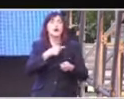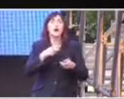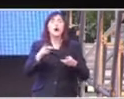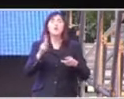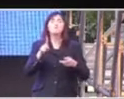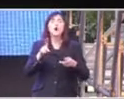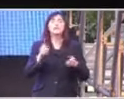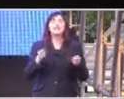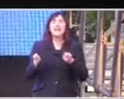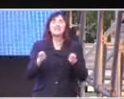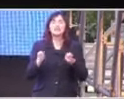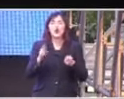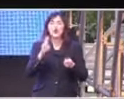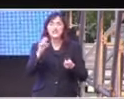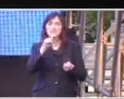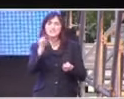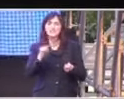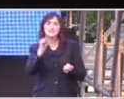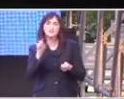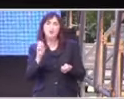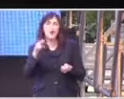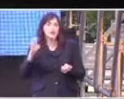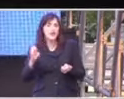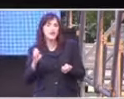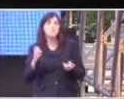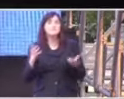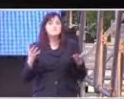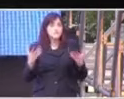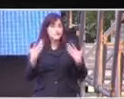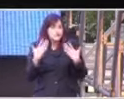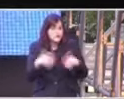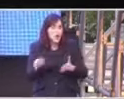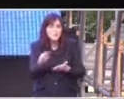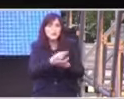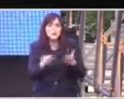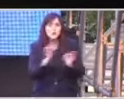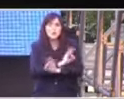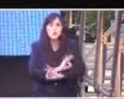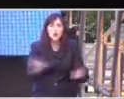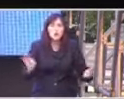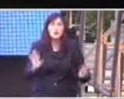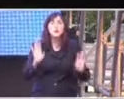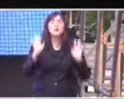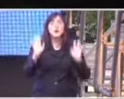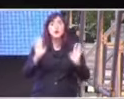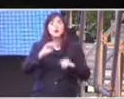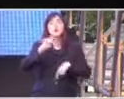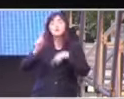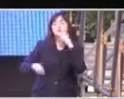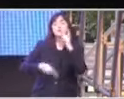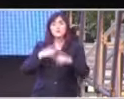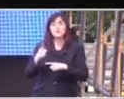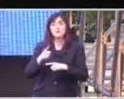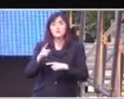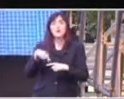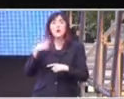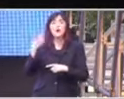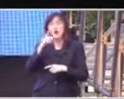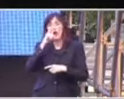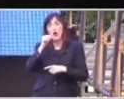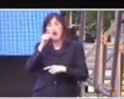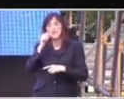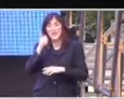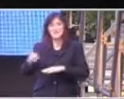Quando Giuseppe Conte ha preso in mano questo paese il primo atto suo e del generale costa Allora